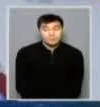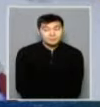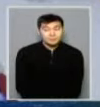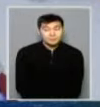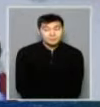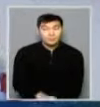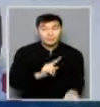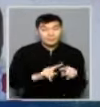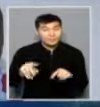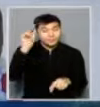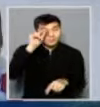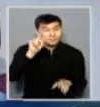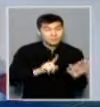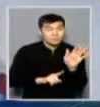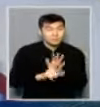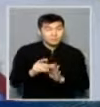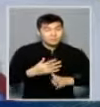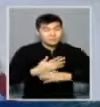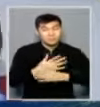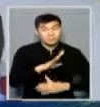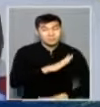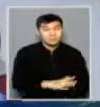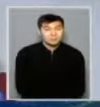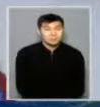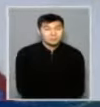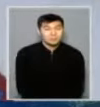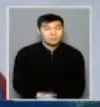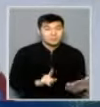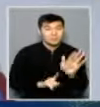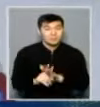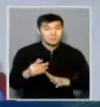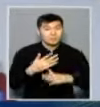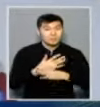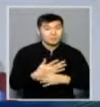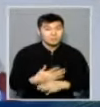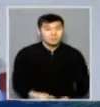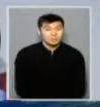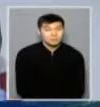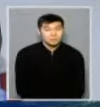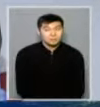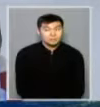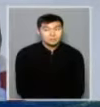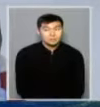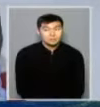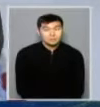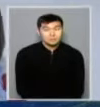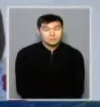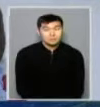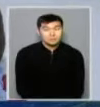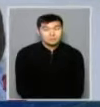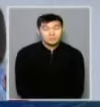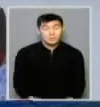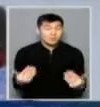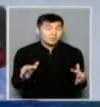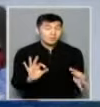Бірден үйреніп кеттіңіз ба, әлде сізге көмектесті ма? Басында инструкторлар көмектескен, сосын енді қазір